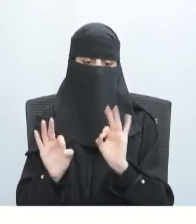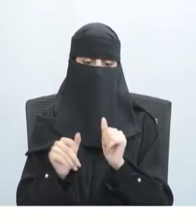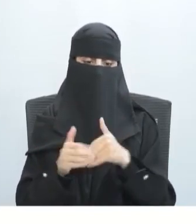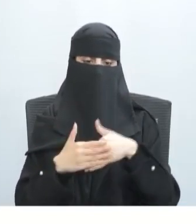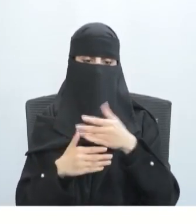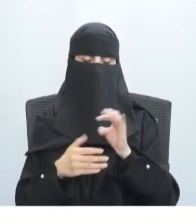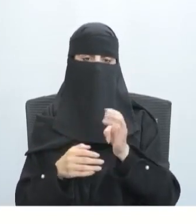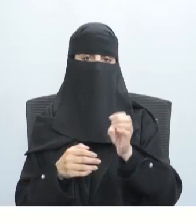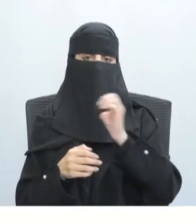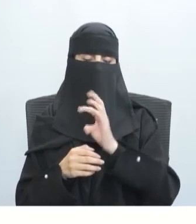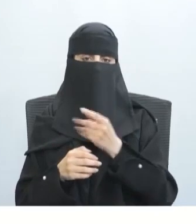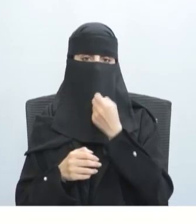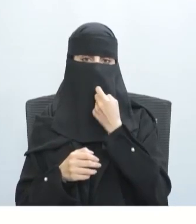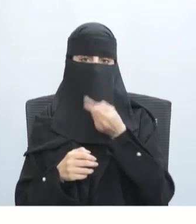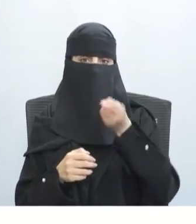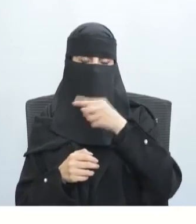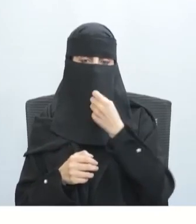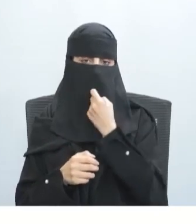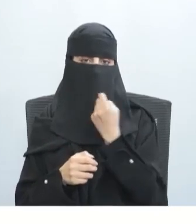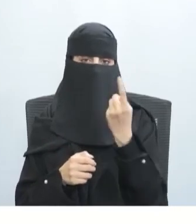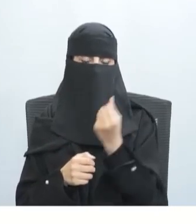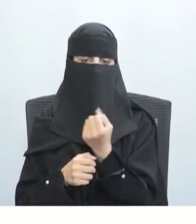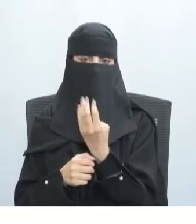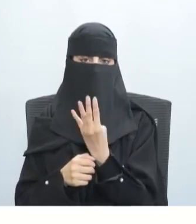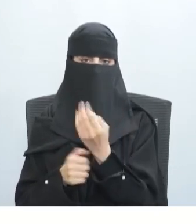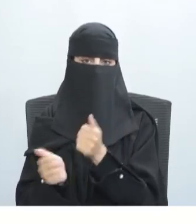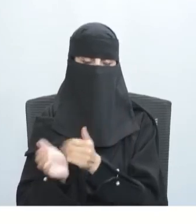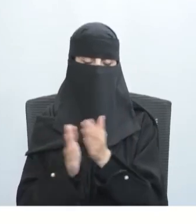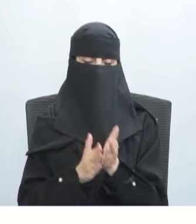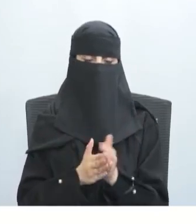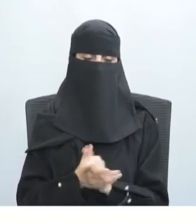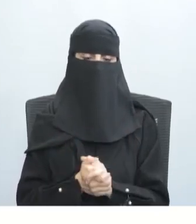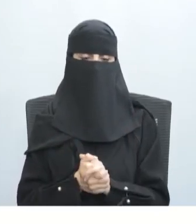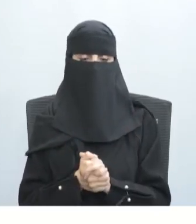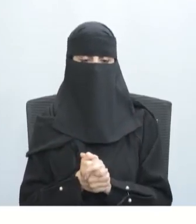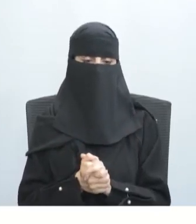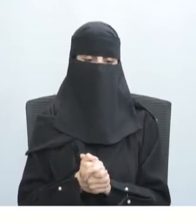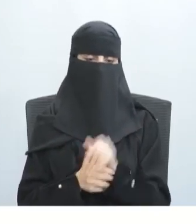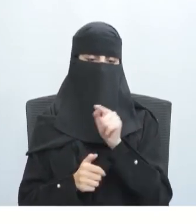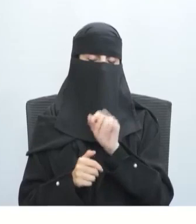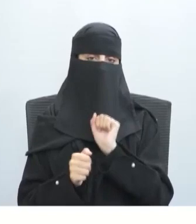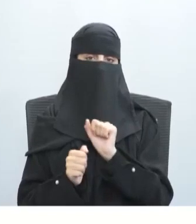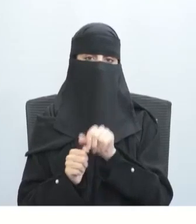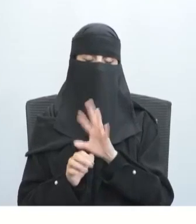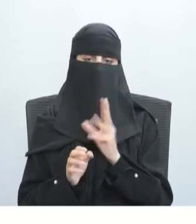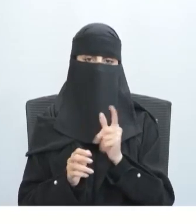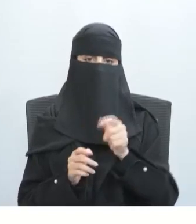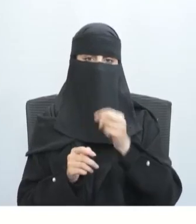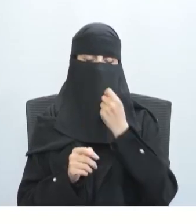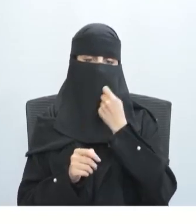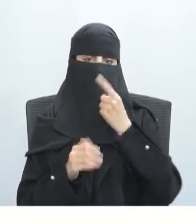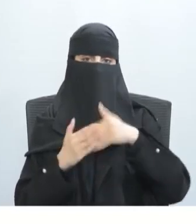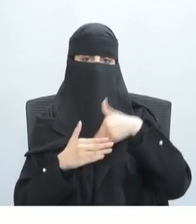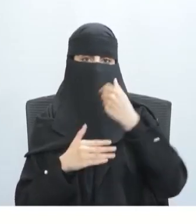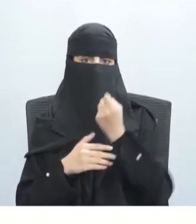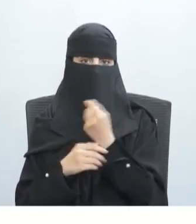اذا القيمه المستقبل ل 100 ريال هي 104 ريالات اذا هذه هي القيمه المستقبليه ل 100 ريال